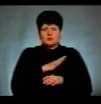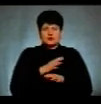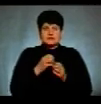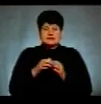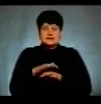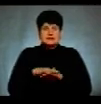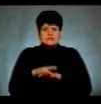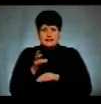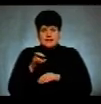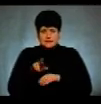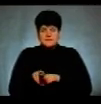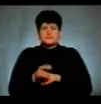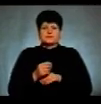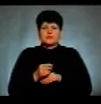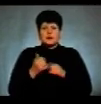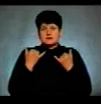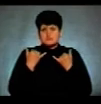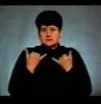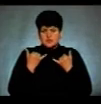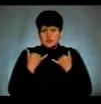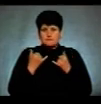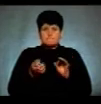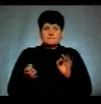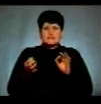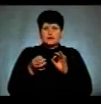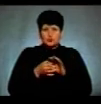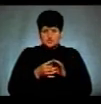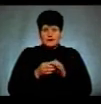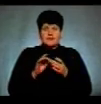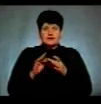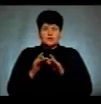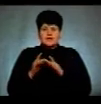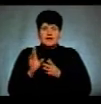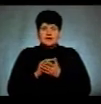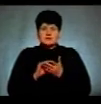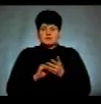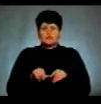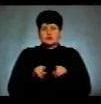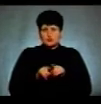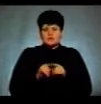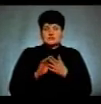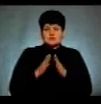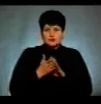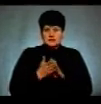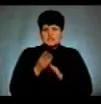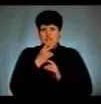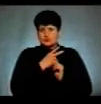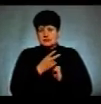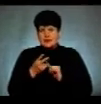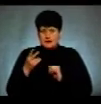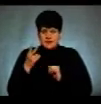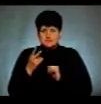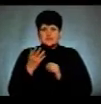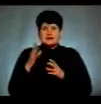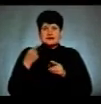населення було, і зараз при підключенні електронних рецептів, воно також така ситуація спостерігається, але